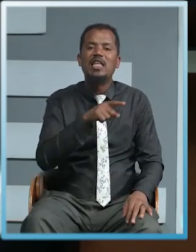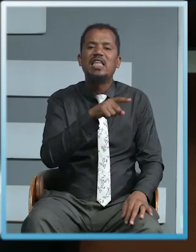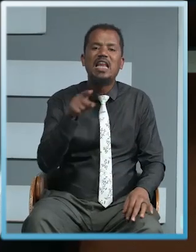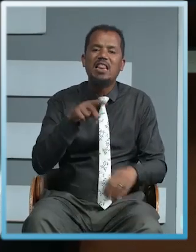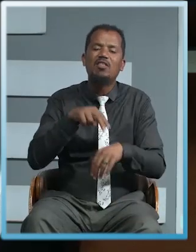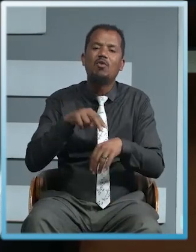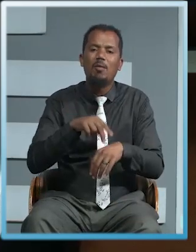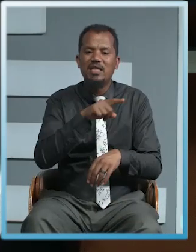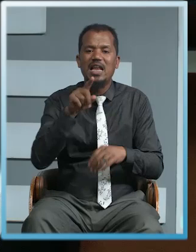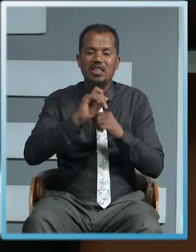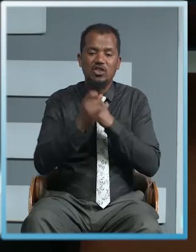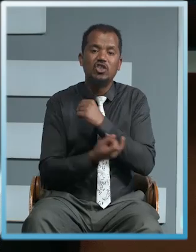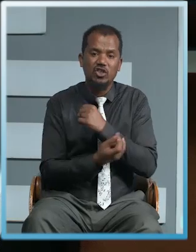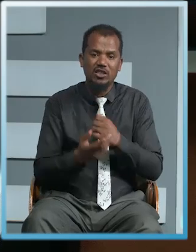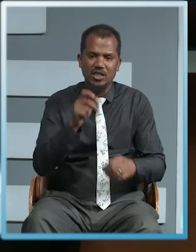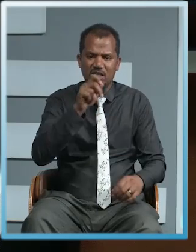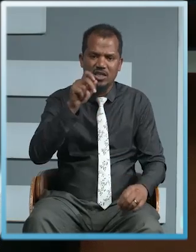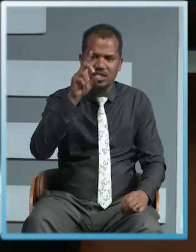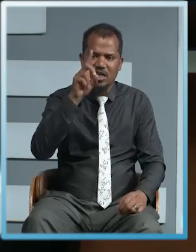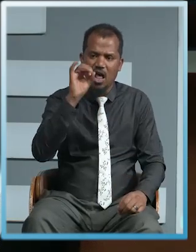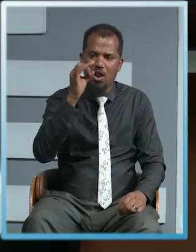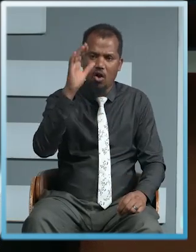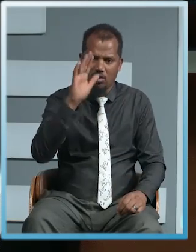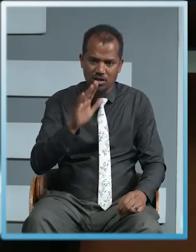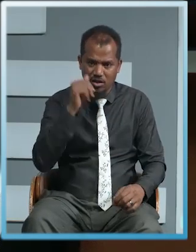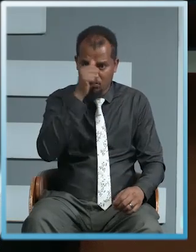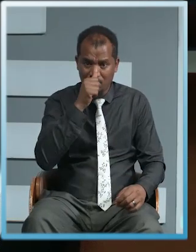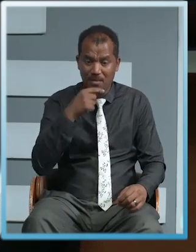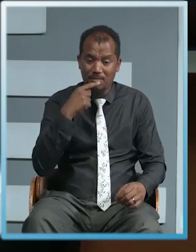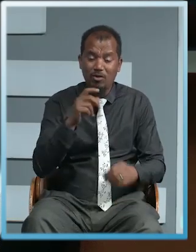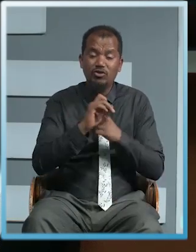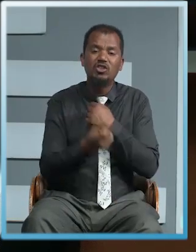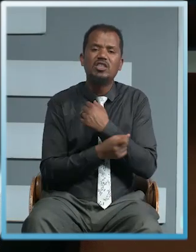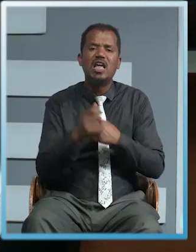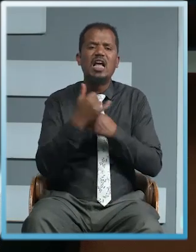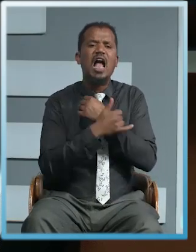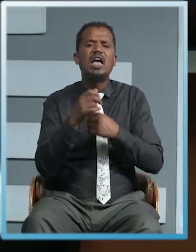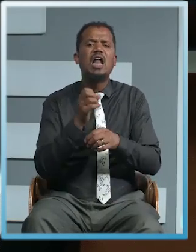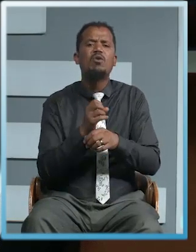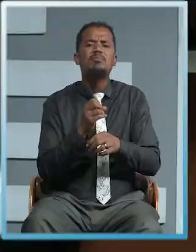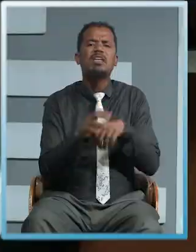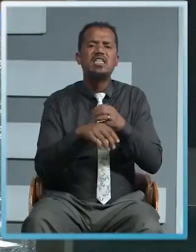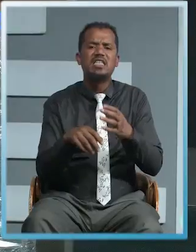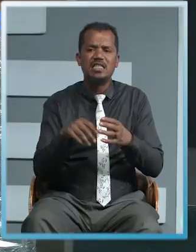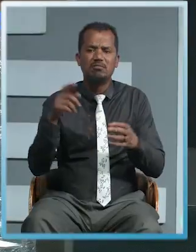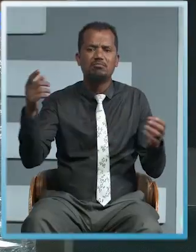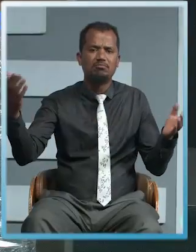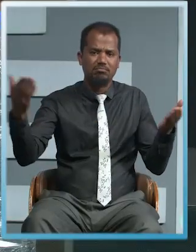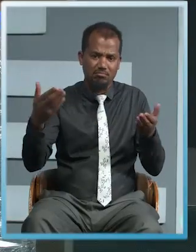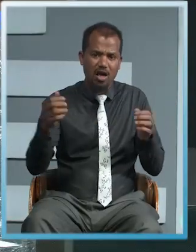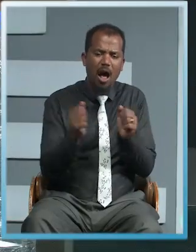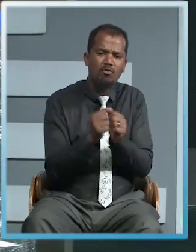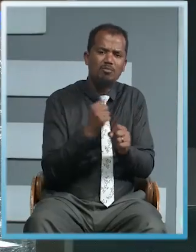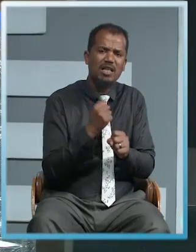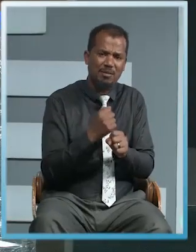የእናንተ ተቋም ወይም እናንተ ድርጅት ዲያሎግ ኢትዮጵያ የተሰኘው ድርጅት ከሀገር የምክክር ኮሚሽኑ ጋር ተቀራርቦ ሊሰራ